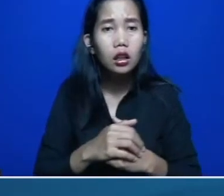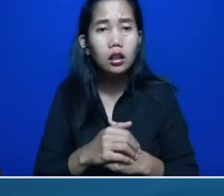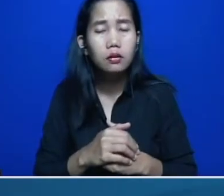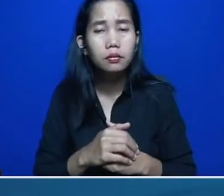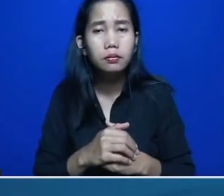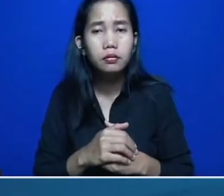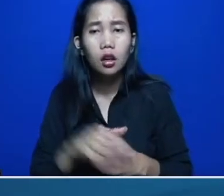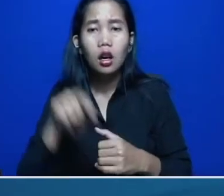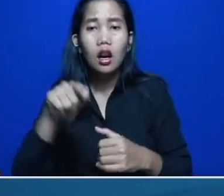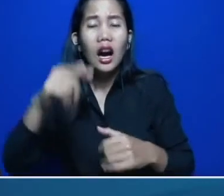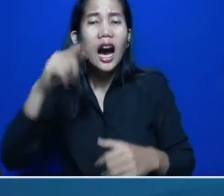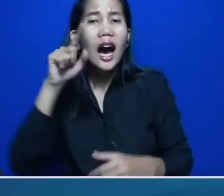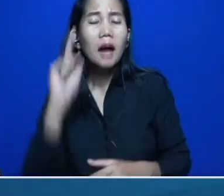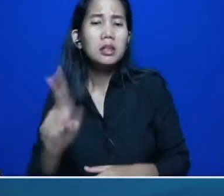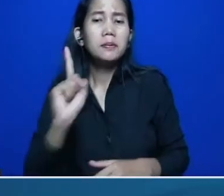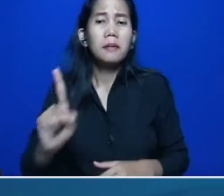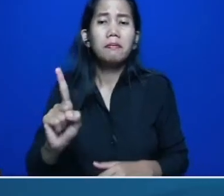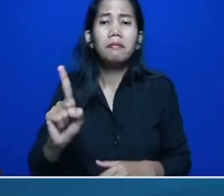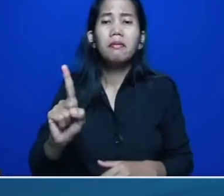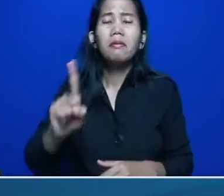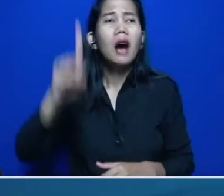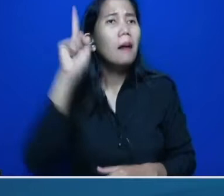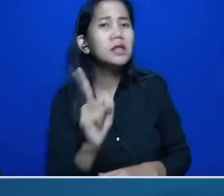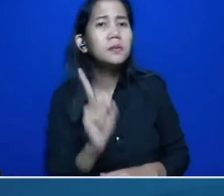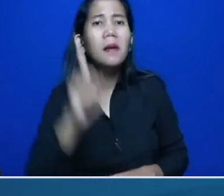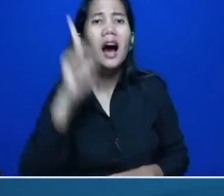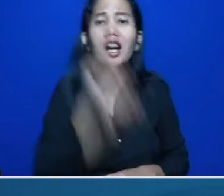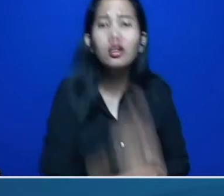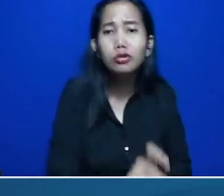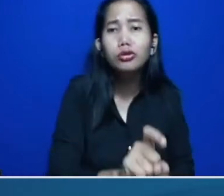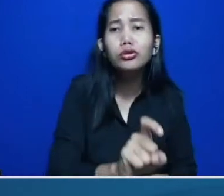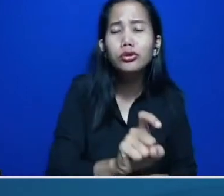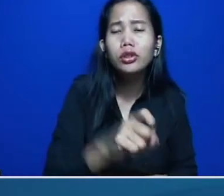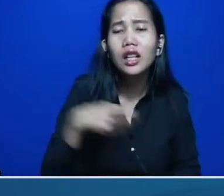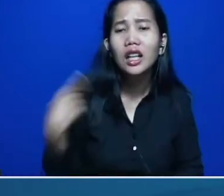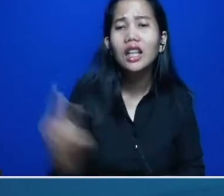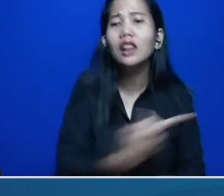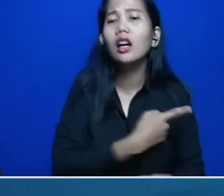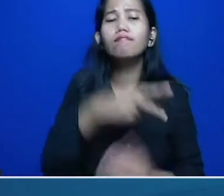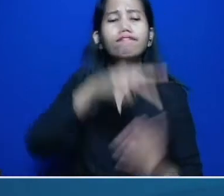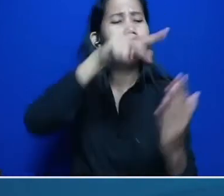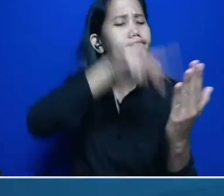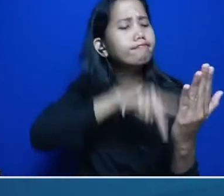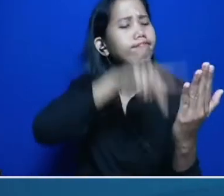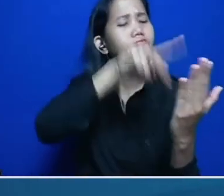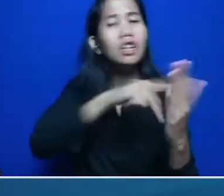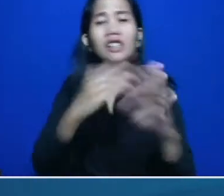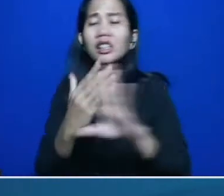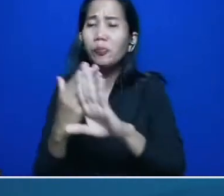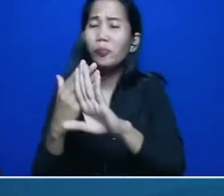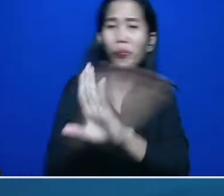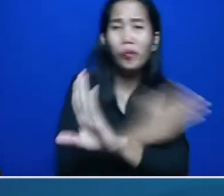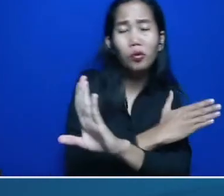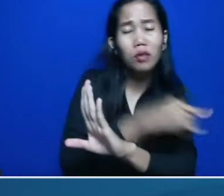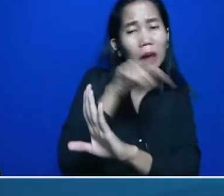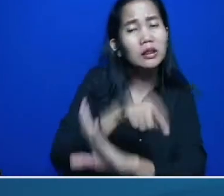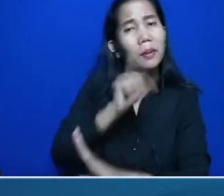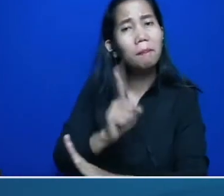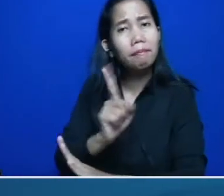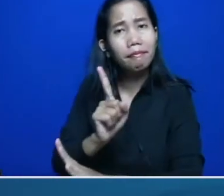kenapa harus untuk kemuliaan Allah kita sudah baca ayat sebelumnya karena kita sudah dibeli